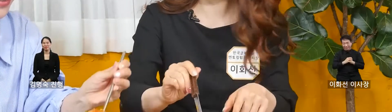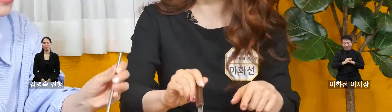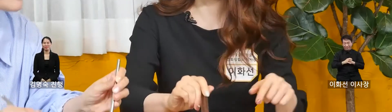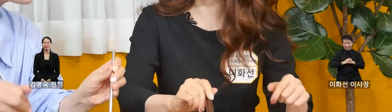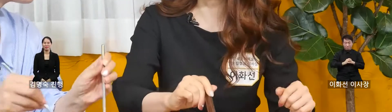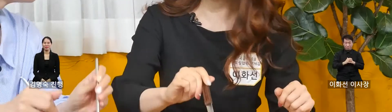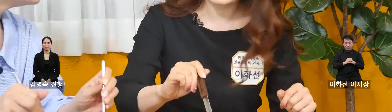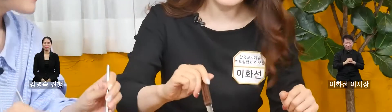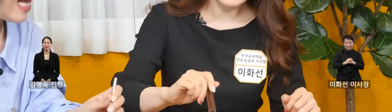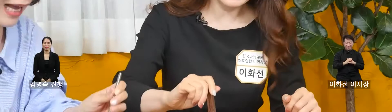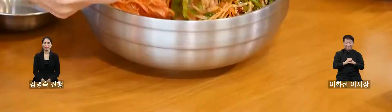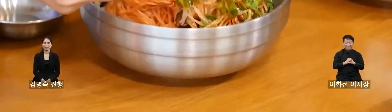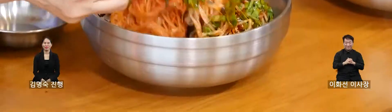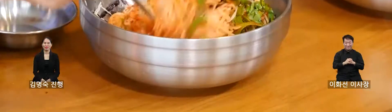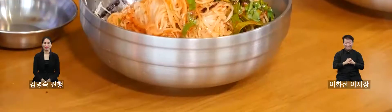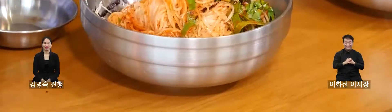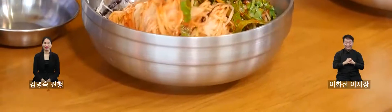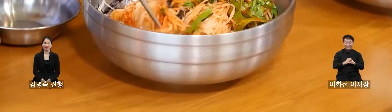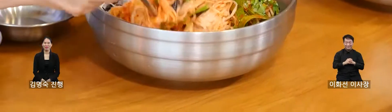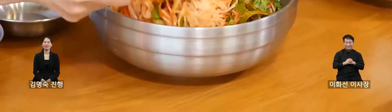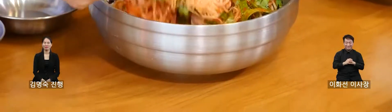근데 저는 이게 더 좋은데.